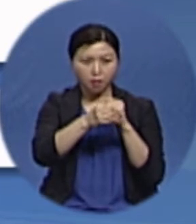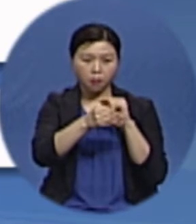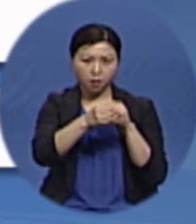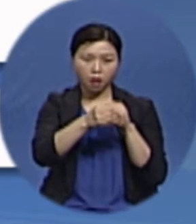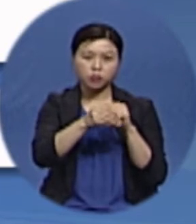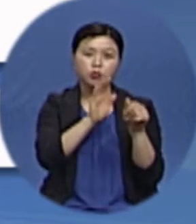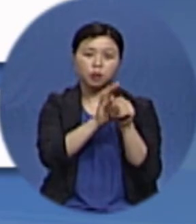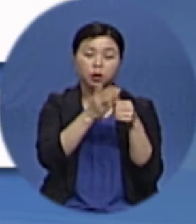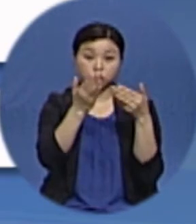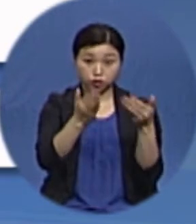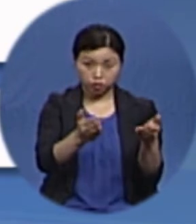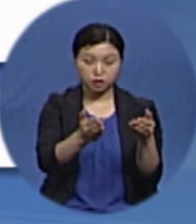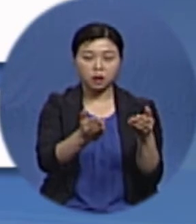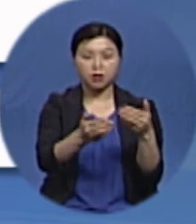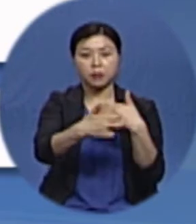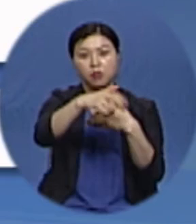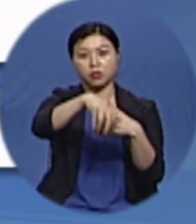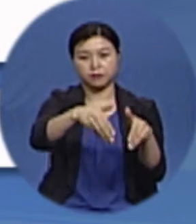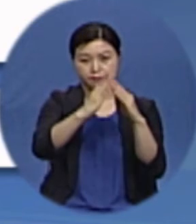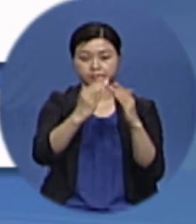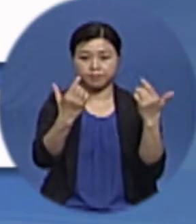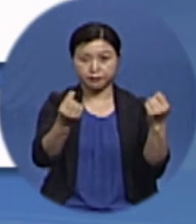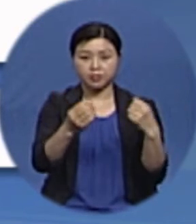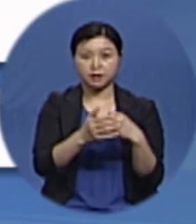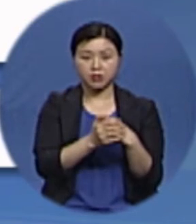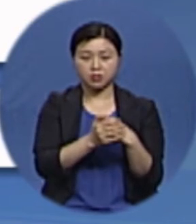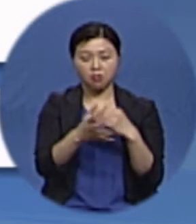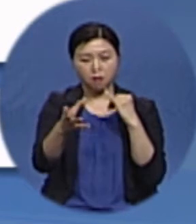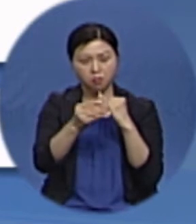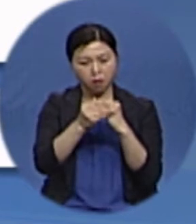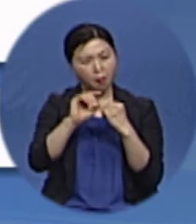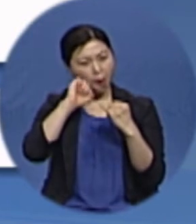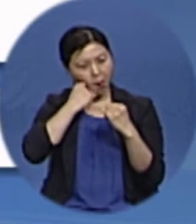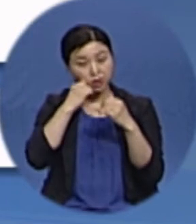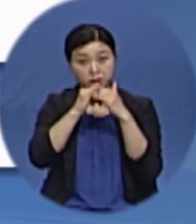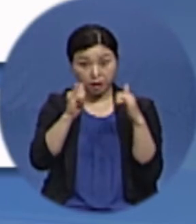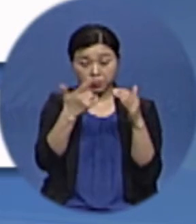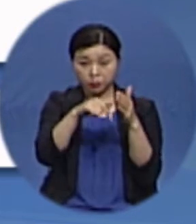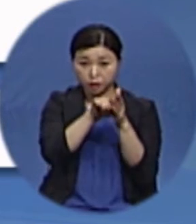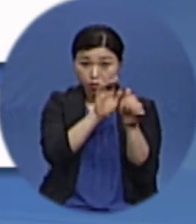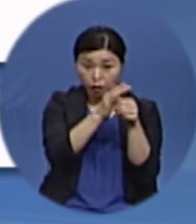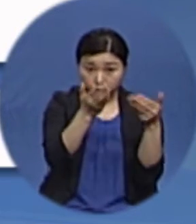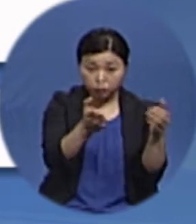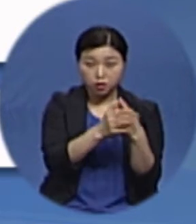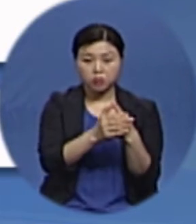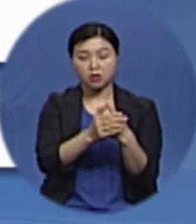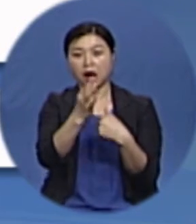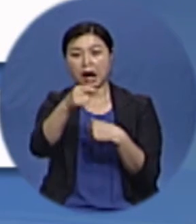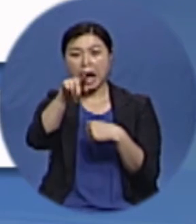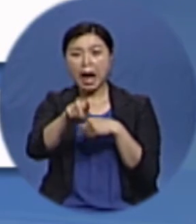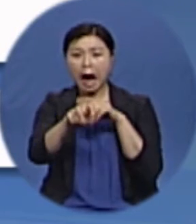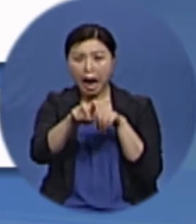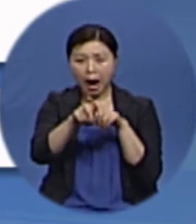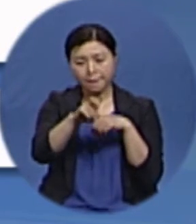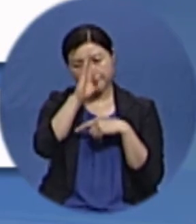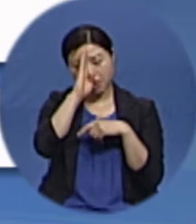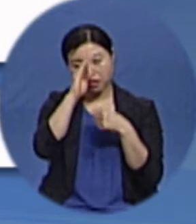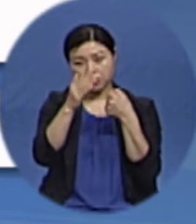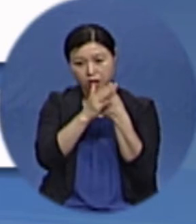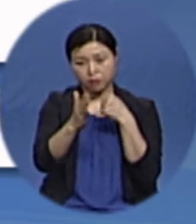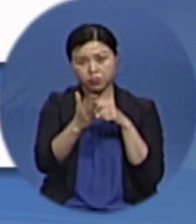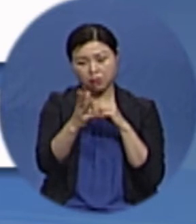난임센터는 인공수정과 체외수정 등 난임치료 시술은 물론 항암치료 등으로 가입력 저하가 우려되는 환자들을